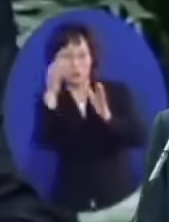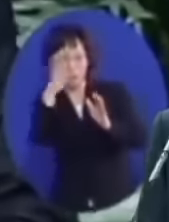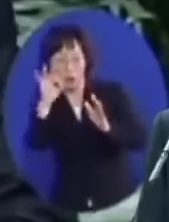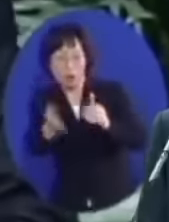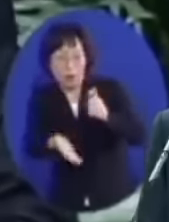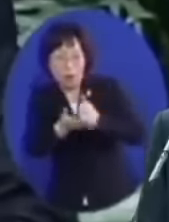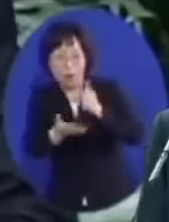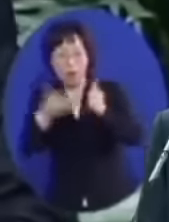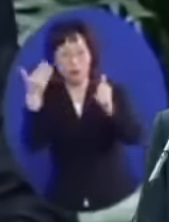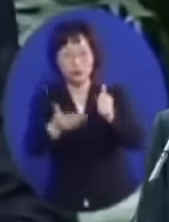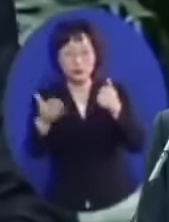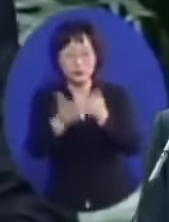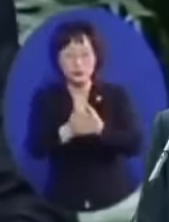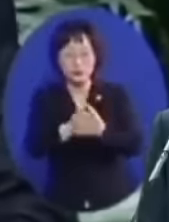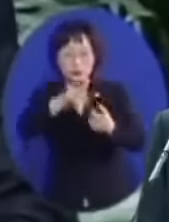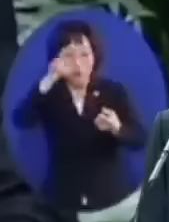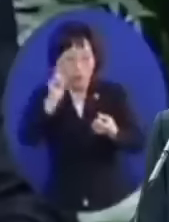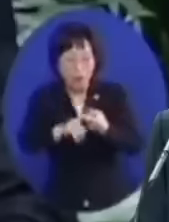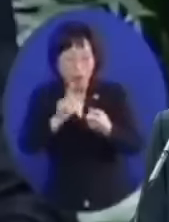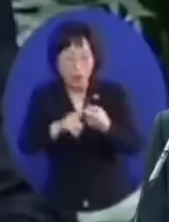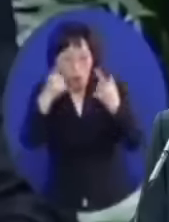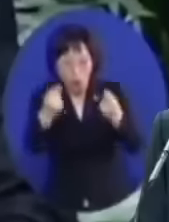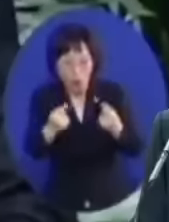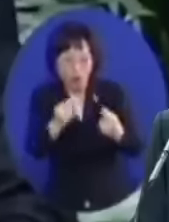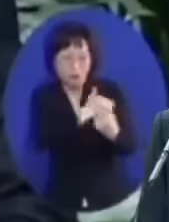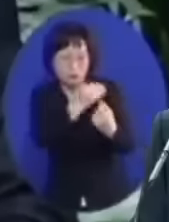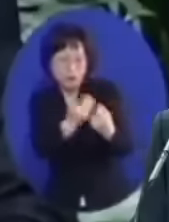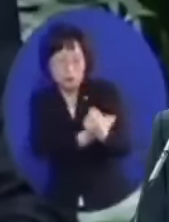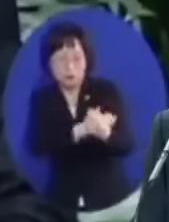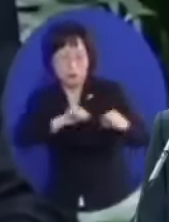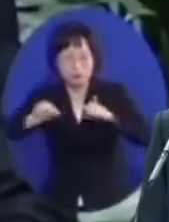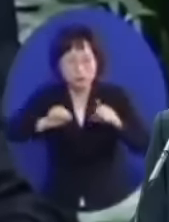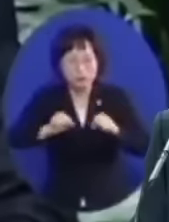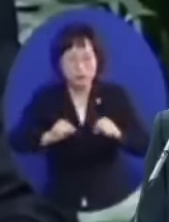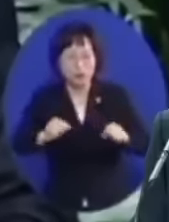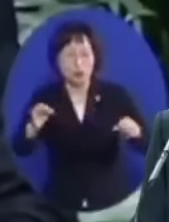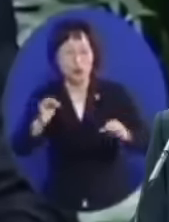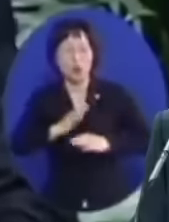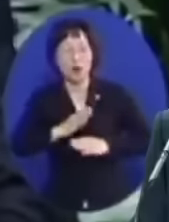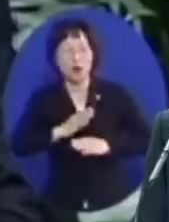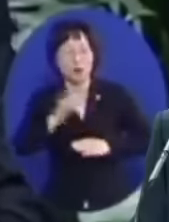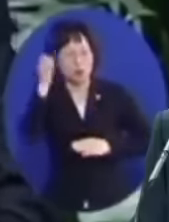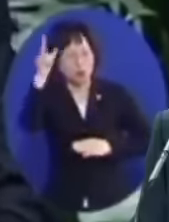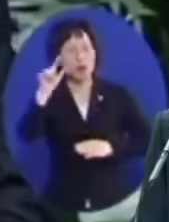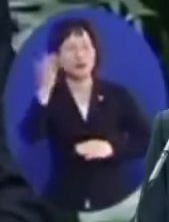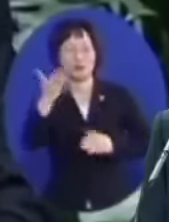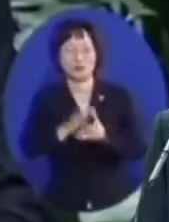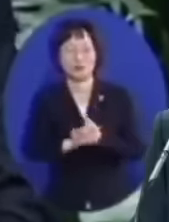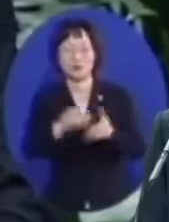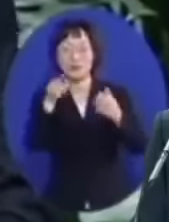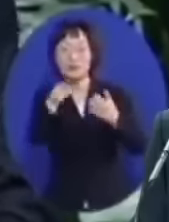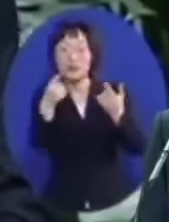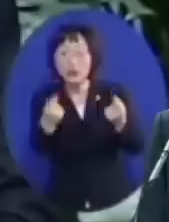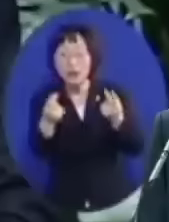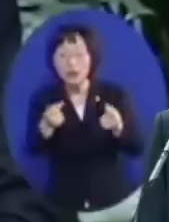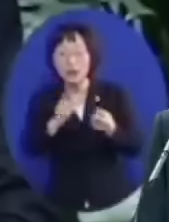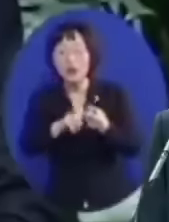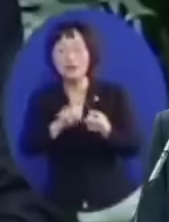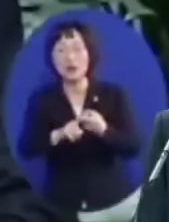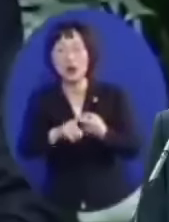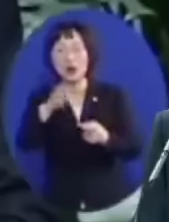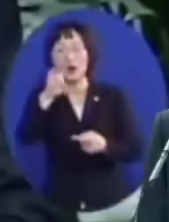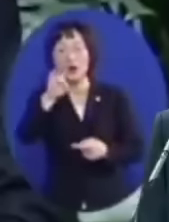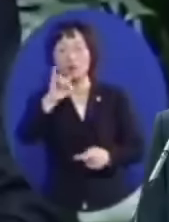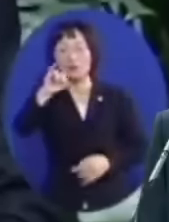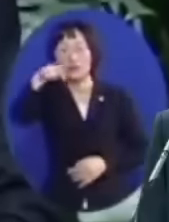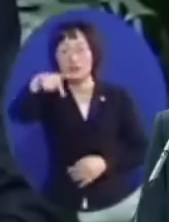해주니까 그만한 실력을 발휘하고 놀라운 역사를 이룰 수 있었다는 것입니다. 그것을 피그말리온 효과라고